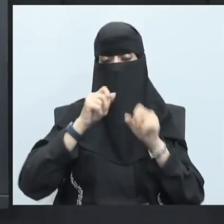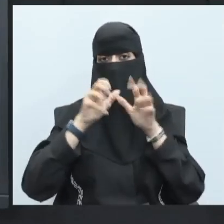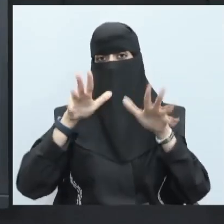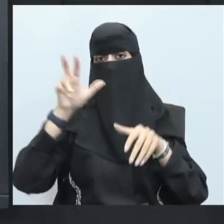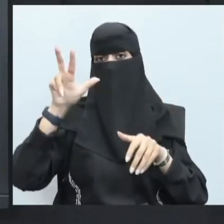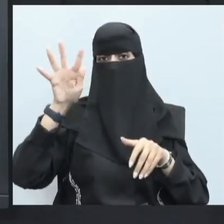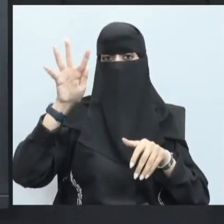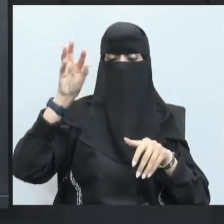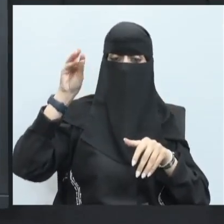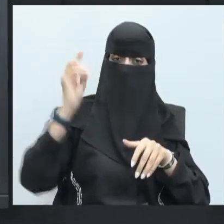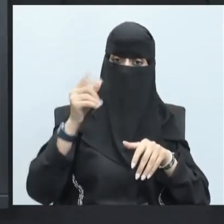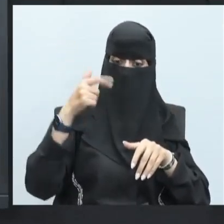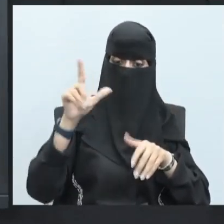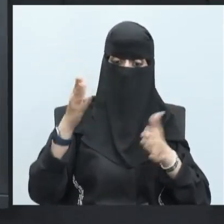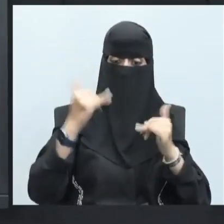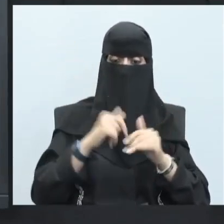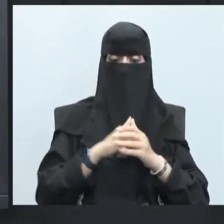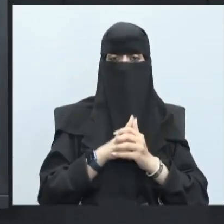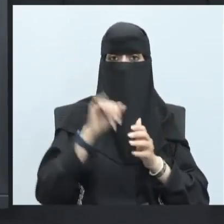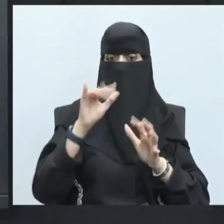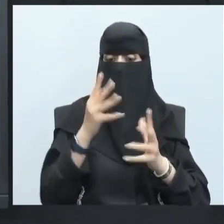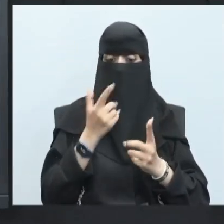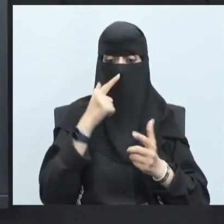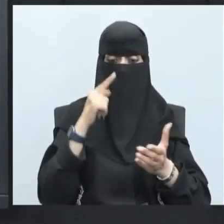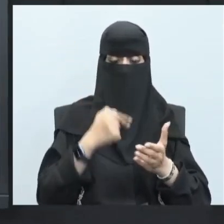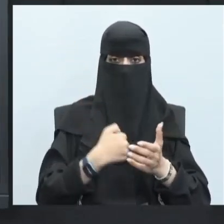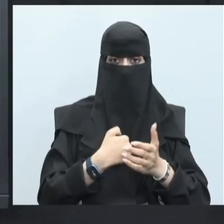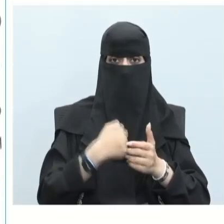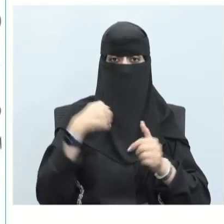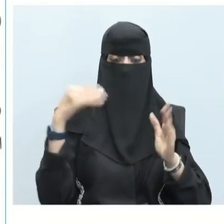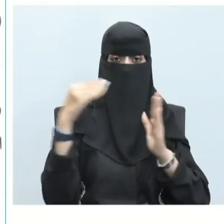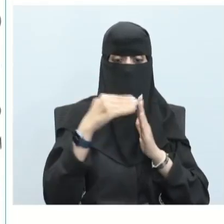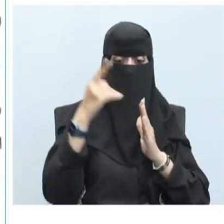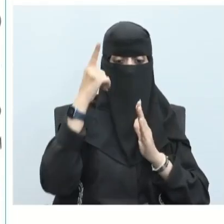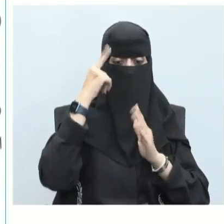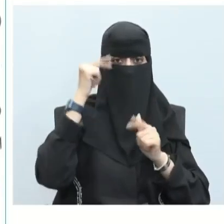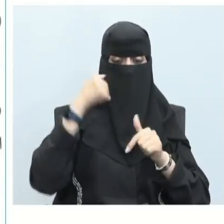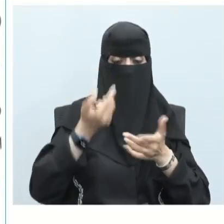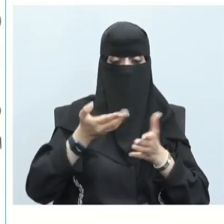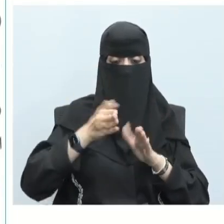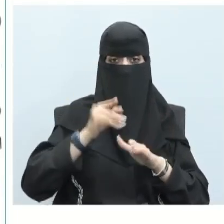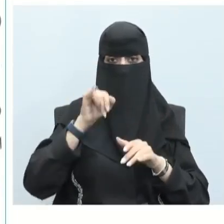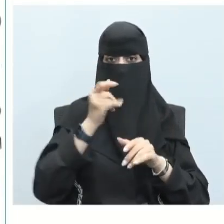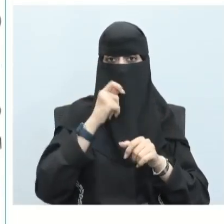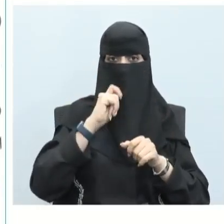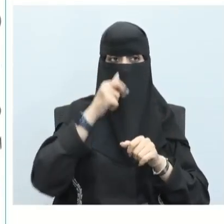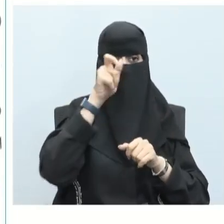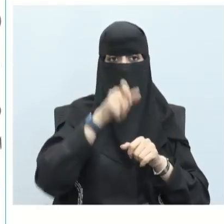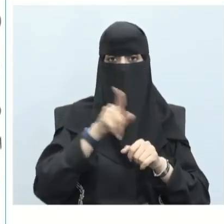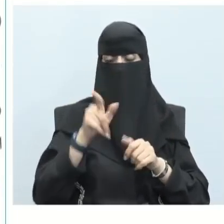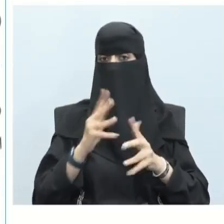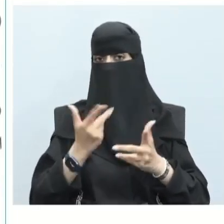والنفوذ احسنتم الفقره التي تليها من انت حتى تعرف اكثر من